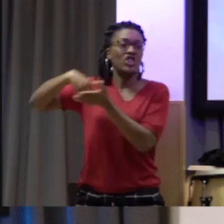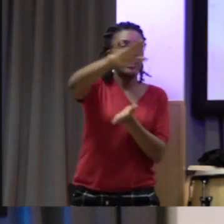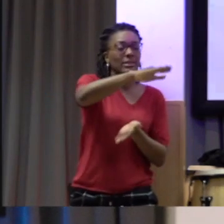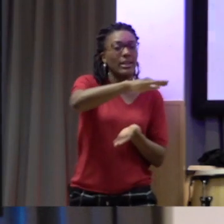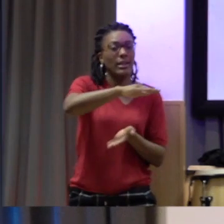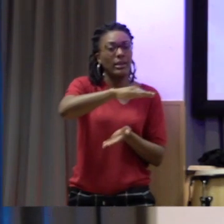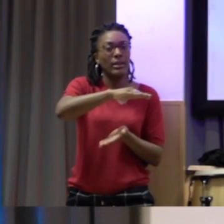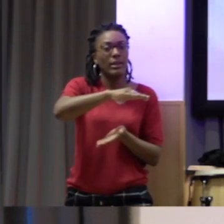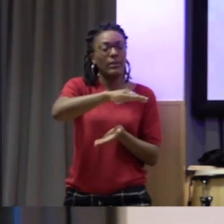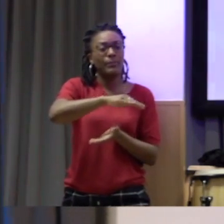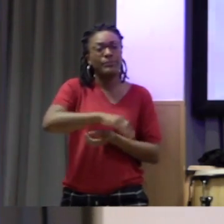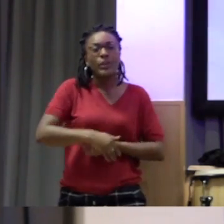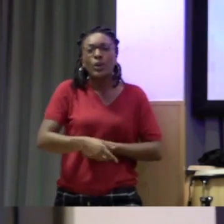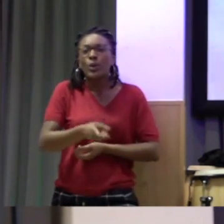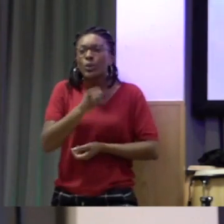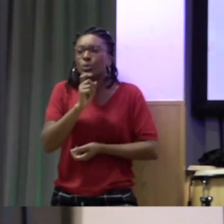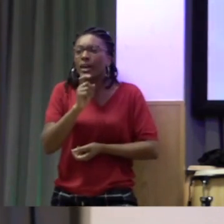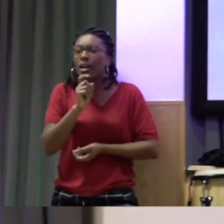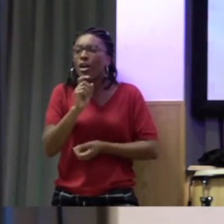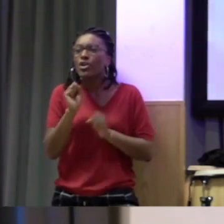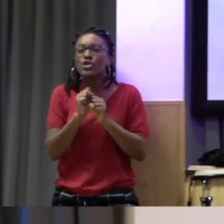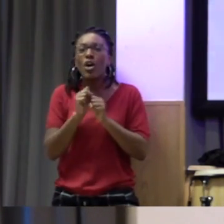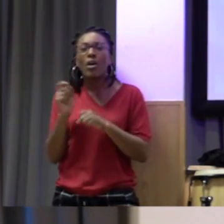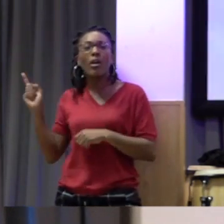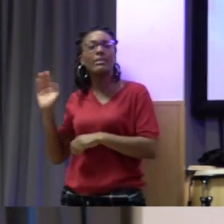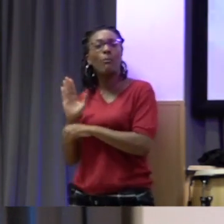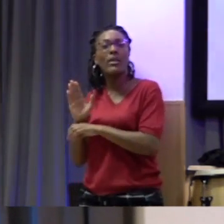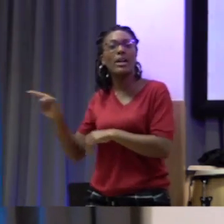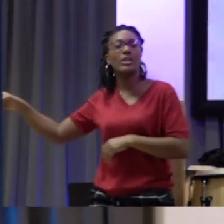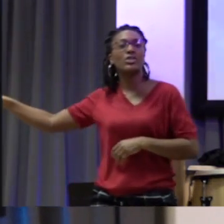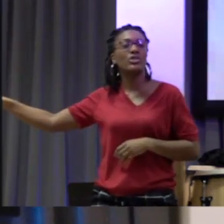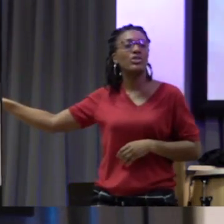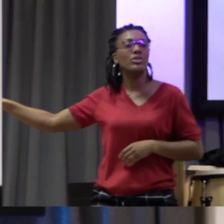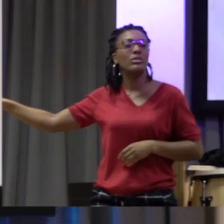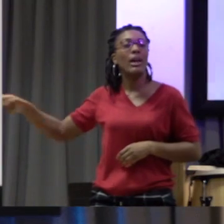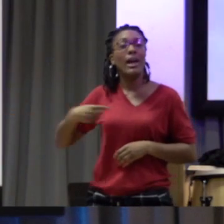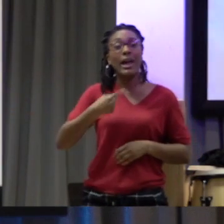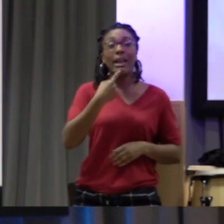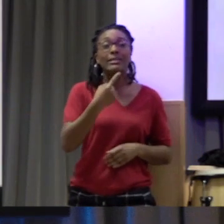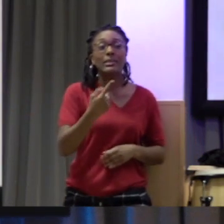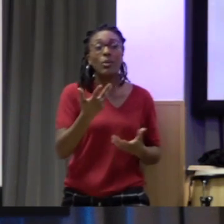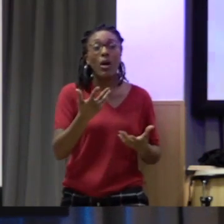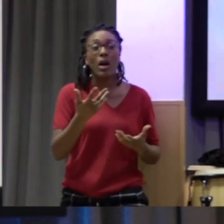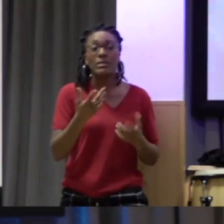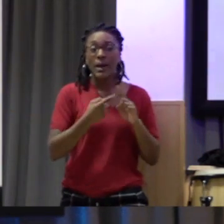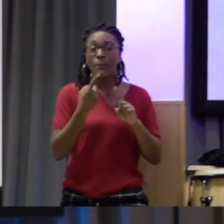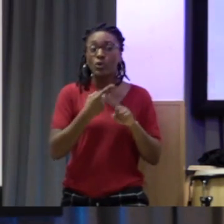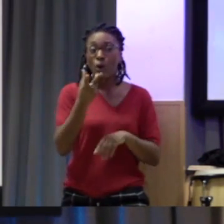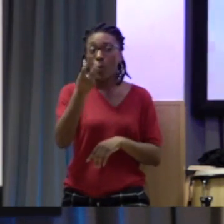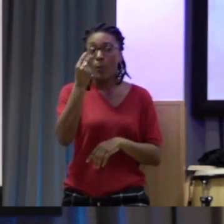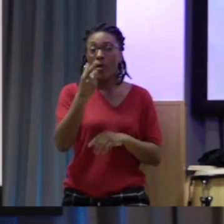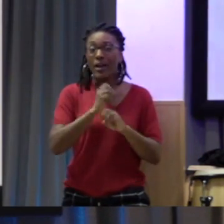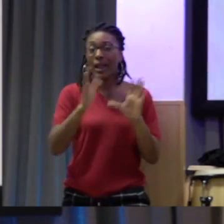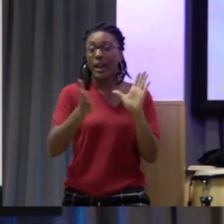Tout à l'heure, notre sœur, quand elle portait son témoignage, a dit de mettre en évidence la parole de Dieu lorsque nous la